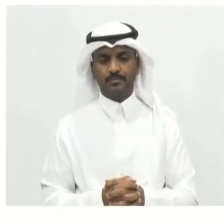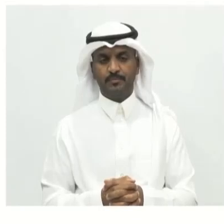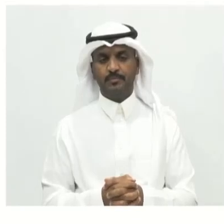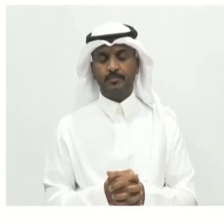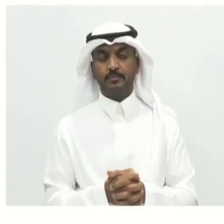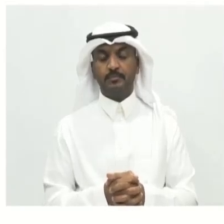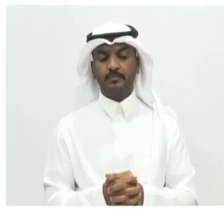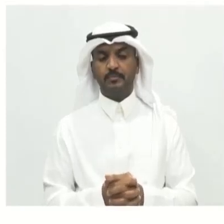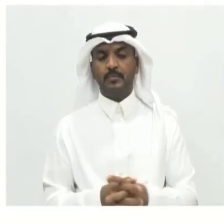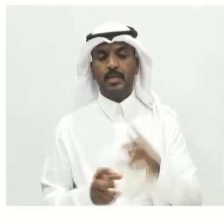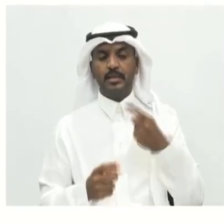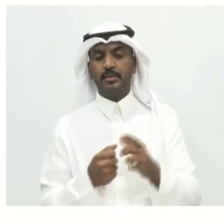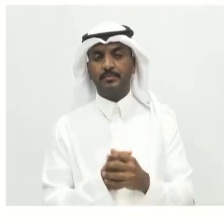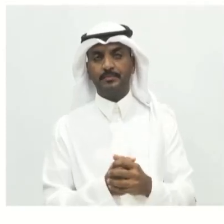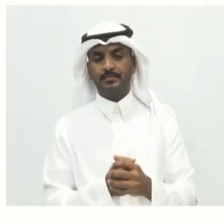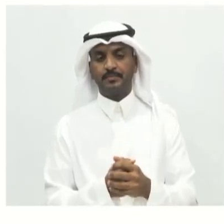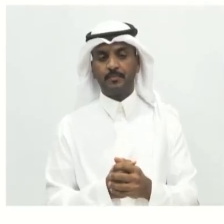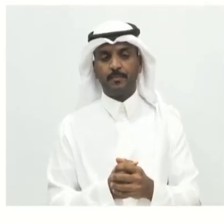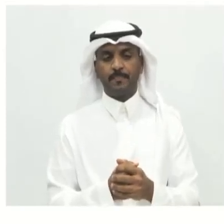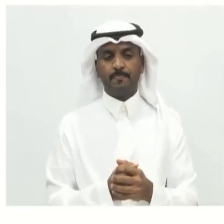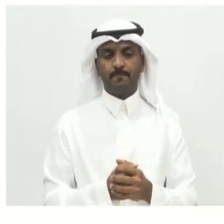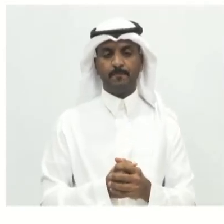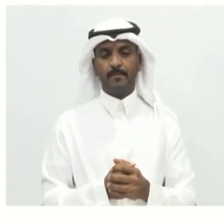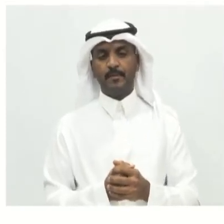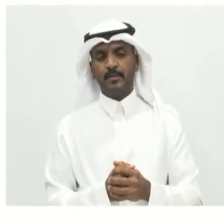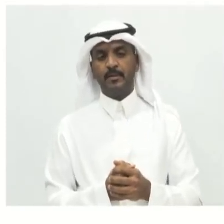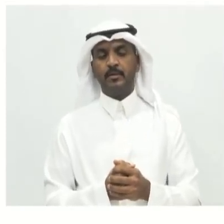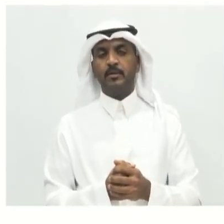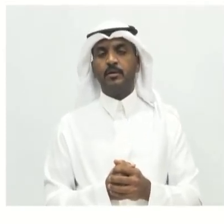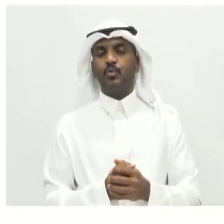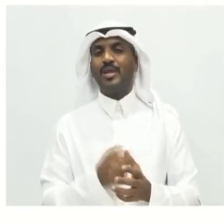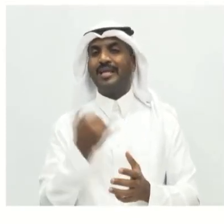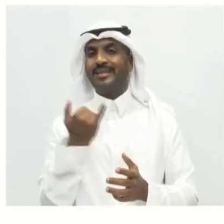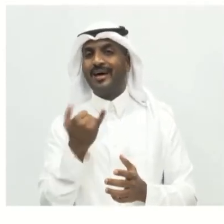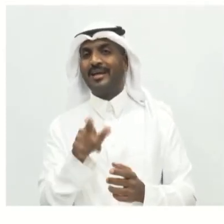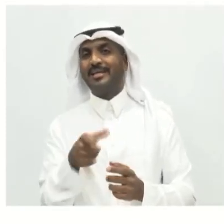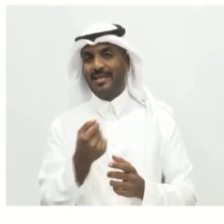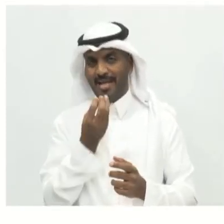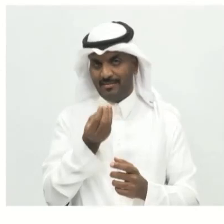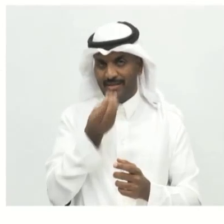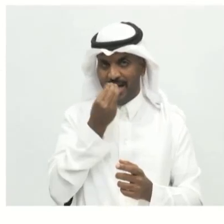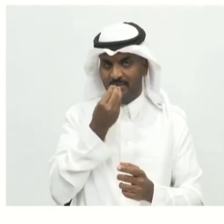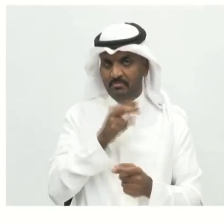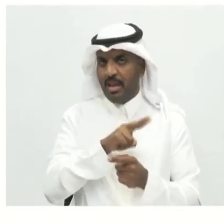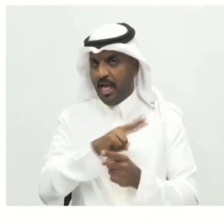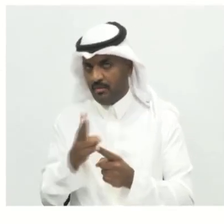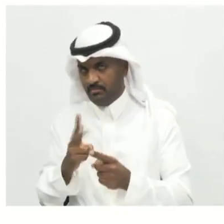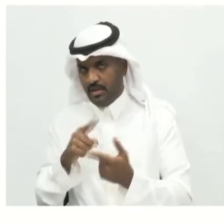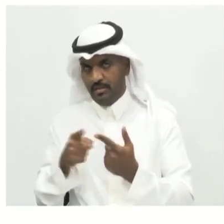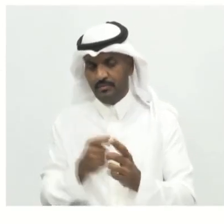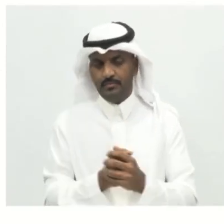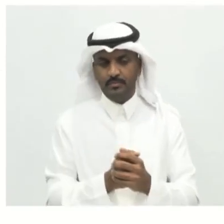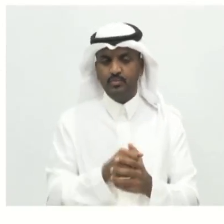وبناتي نتحدث عن الاضطرار الى طعام الاخرين اسالكم